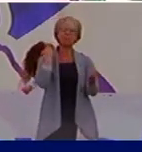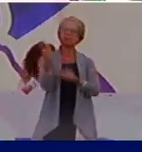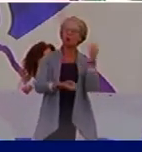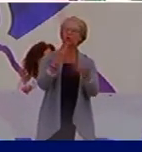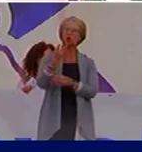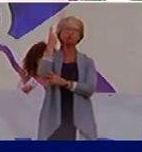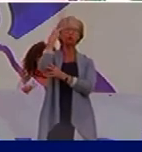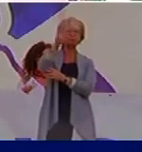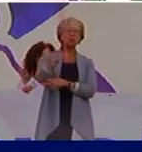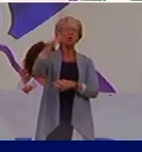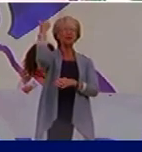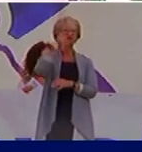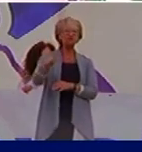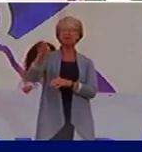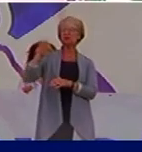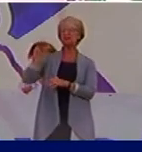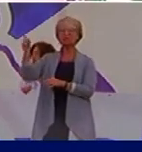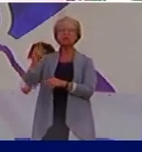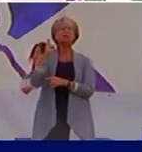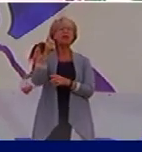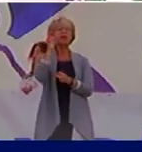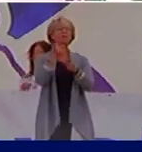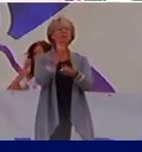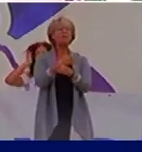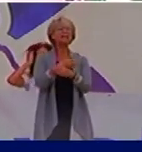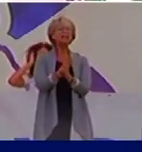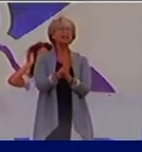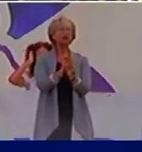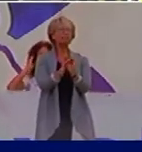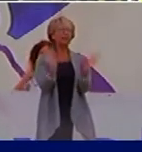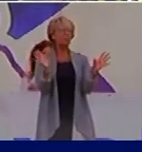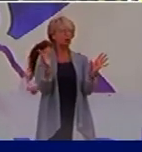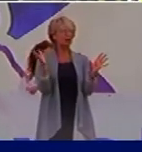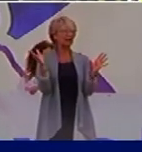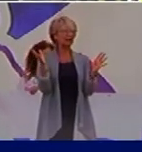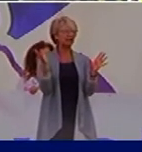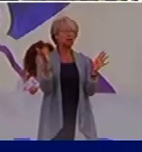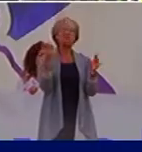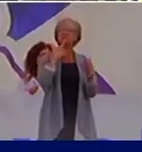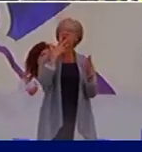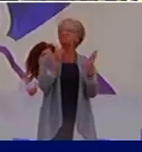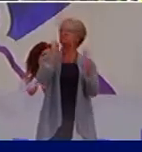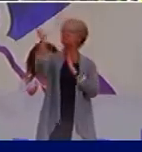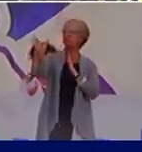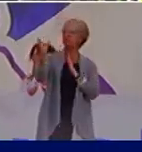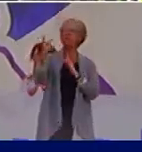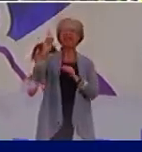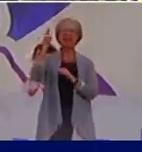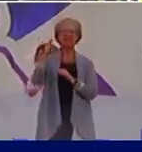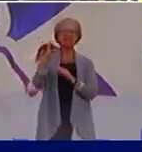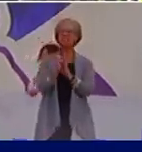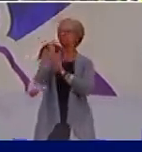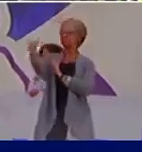più di 100 senatori del Partito Democratico. Se bisogna mandare a casa qualcuno è Renzi e la